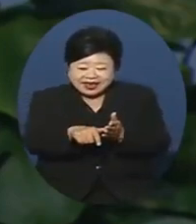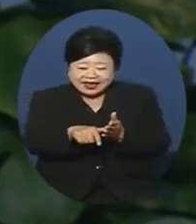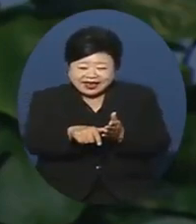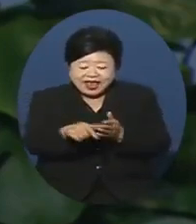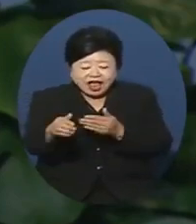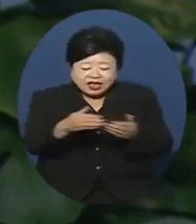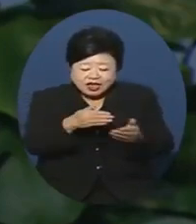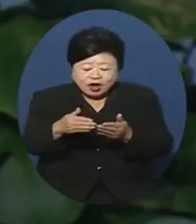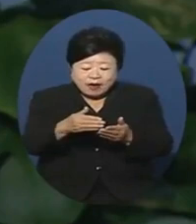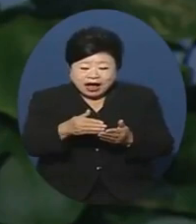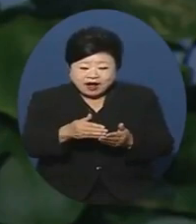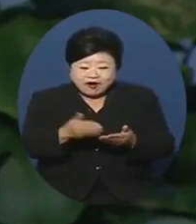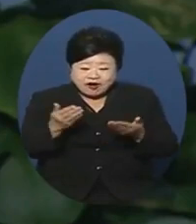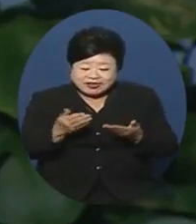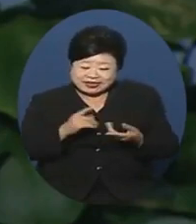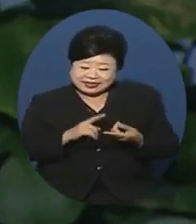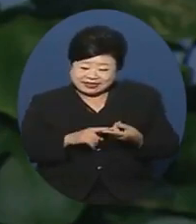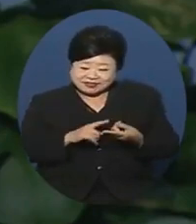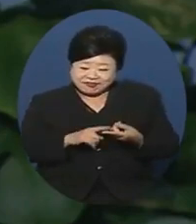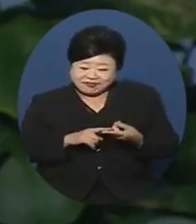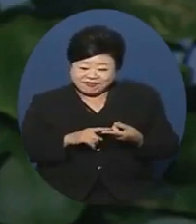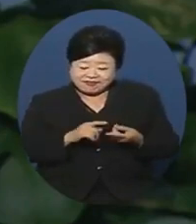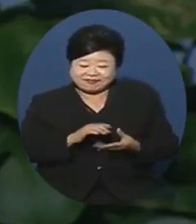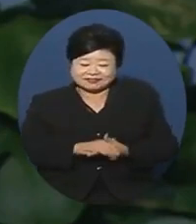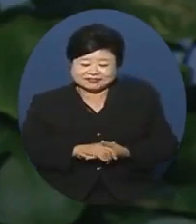경험한 사실을